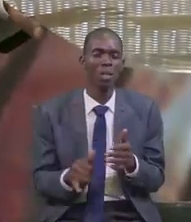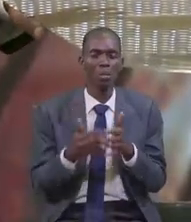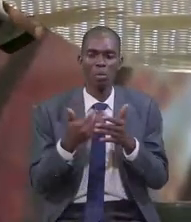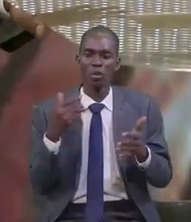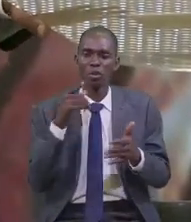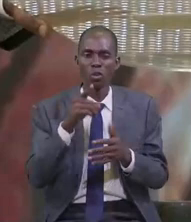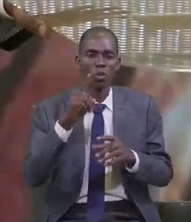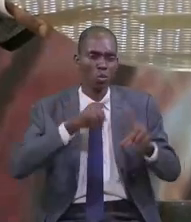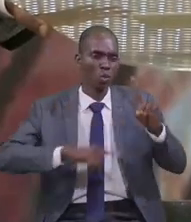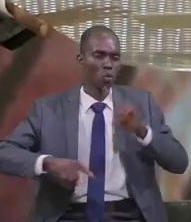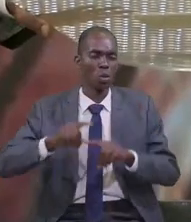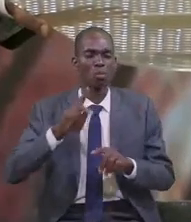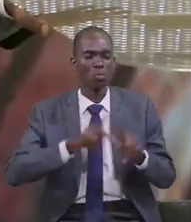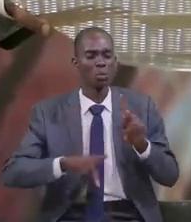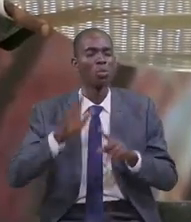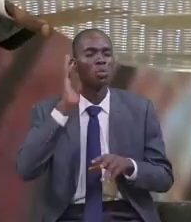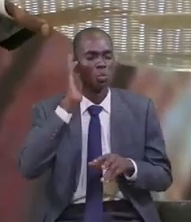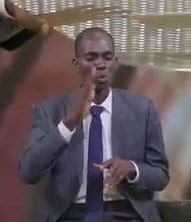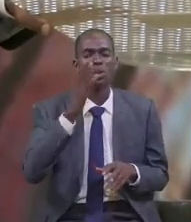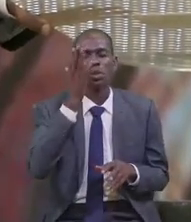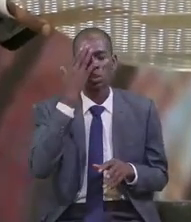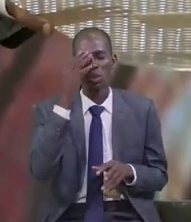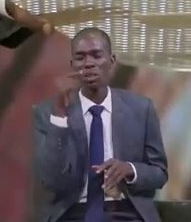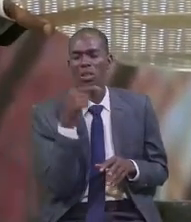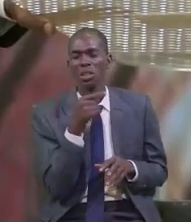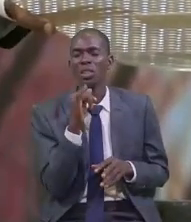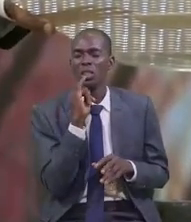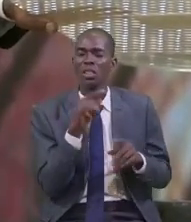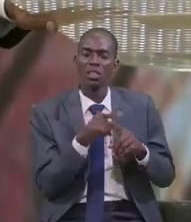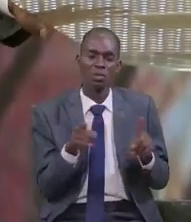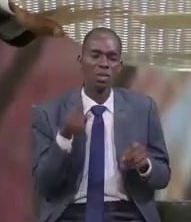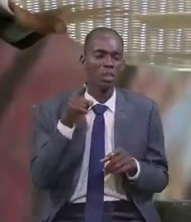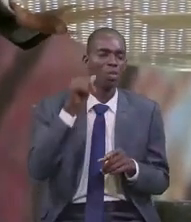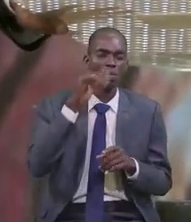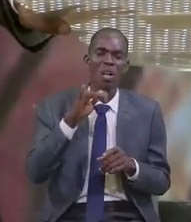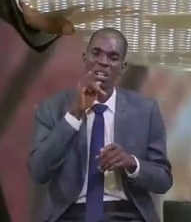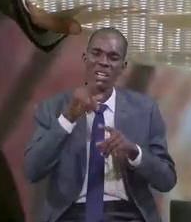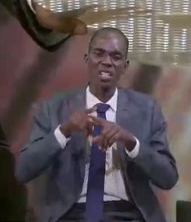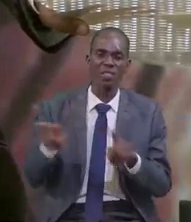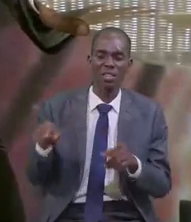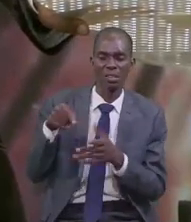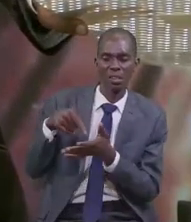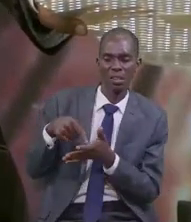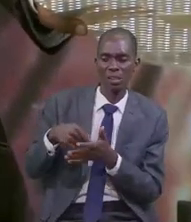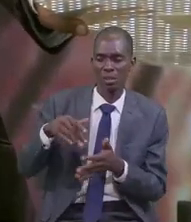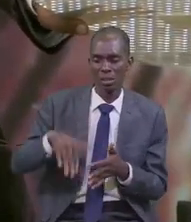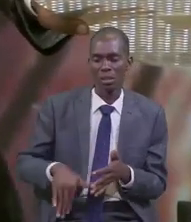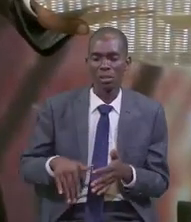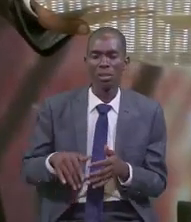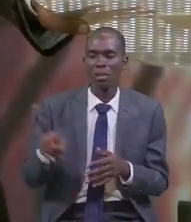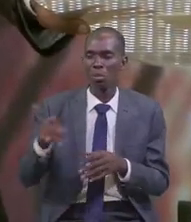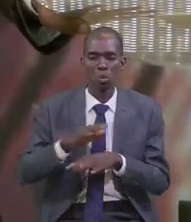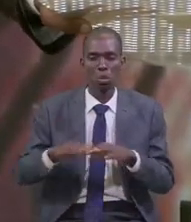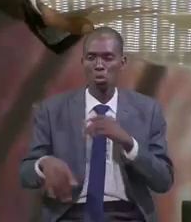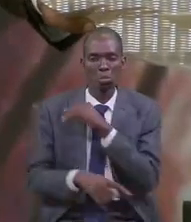savoir que cet homme est différent, cette femme est différente. Oui, ils volent, l'autre la vole, lui ne vole